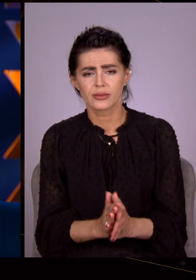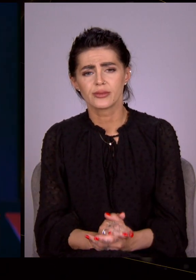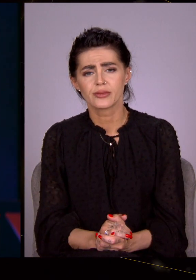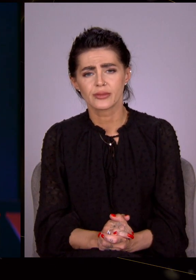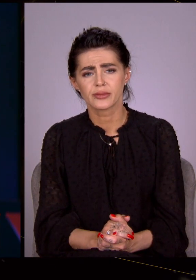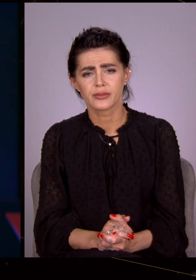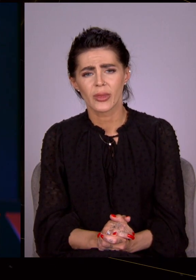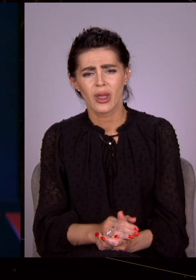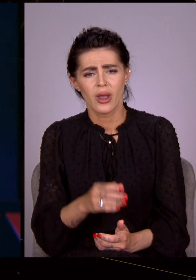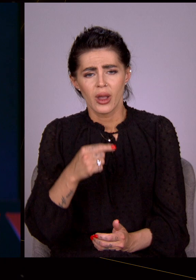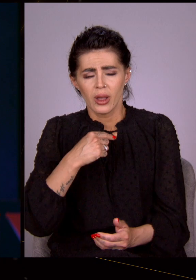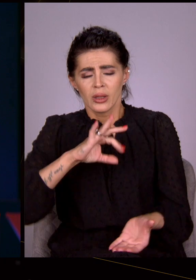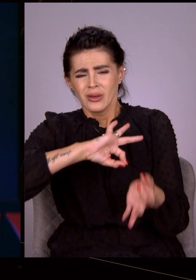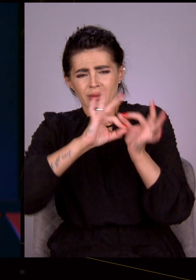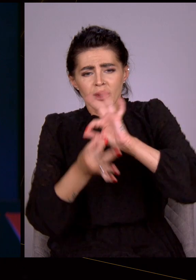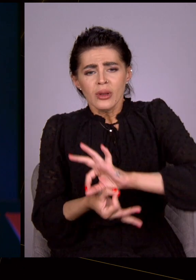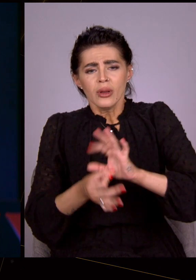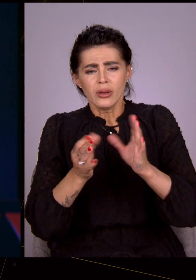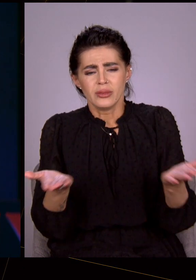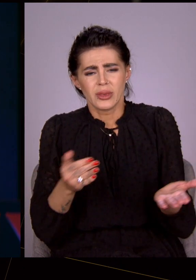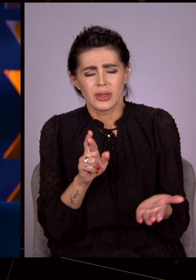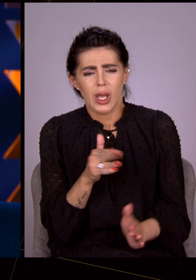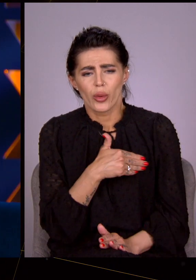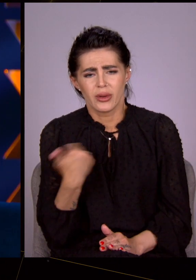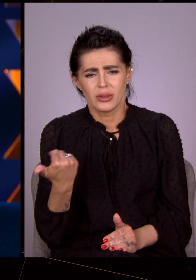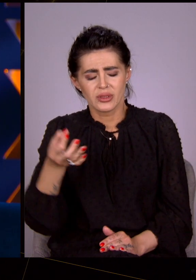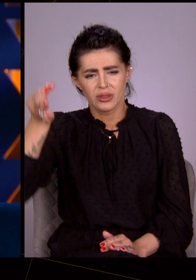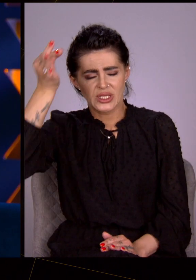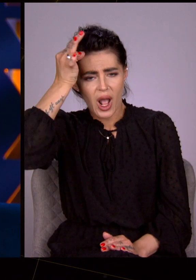Про яку би не хотілося, якщо чесно, згадувати.